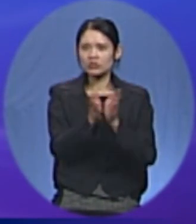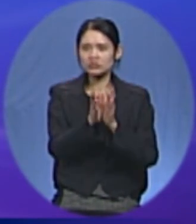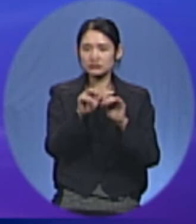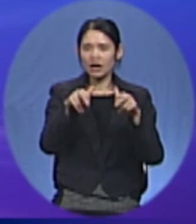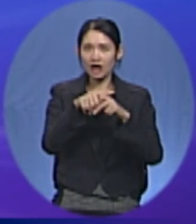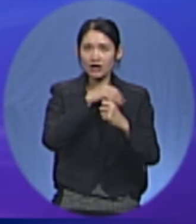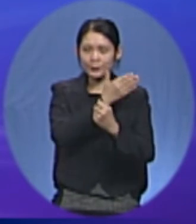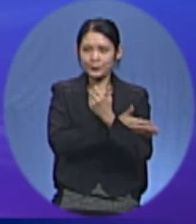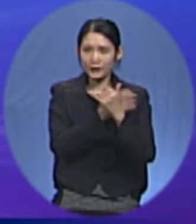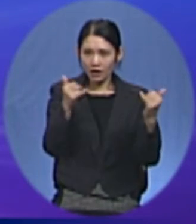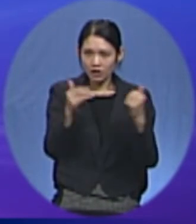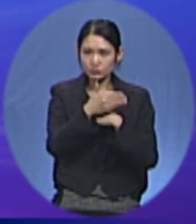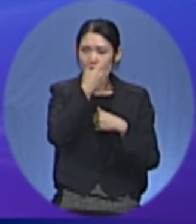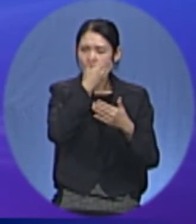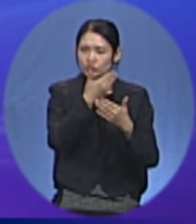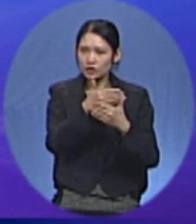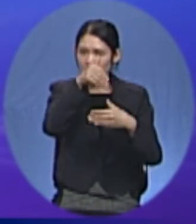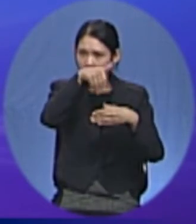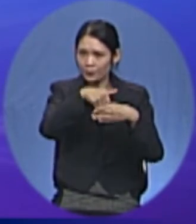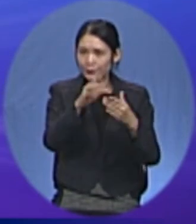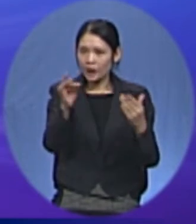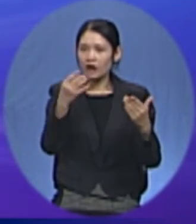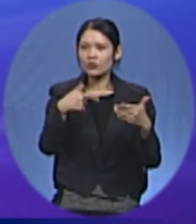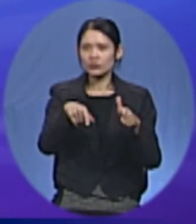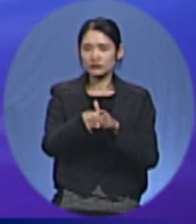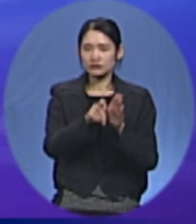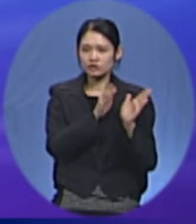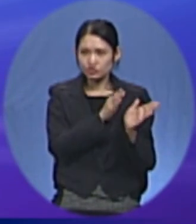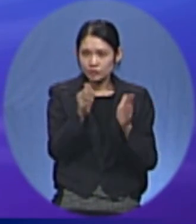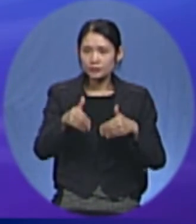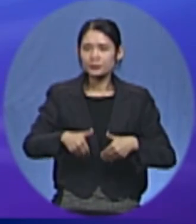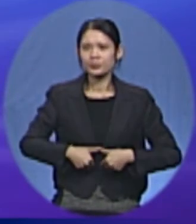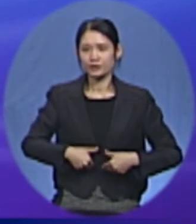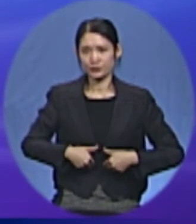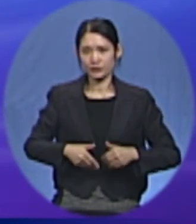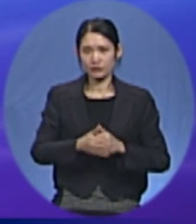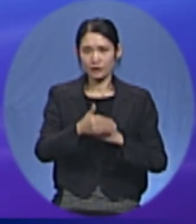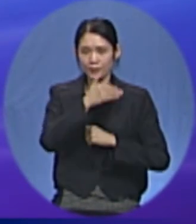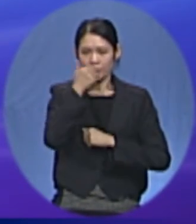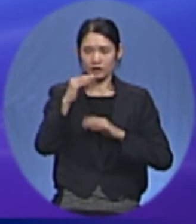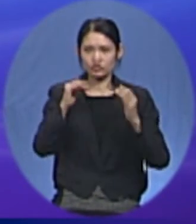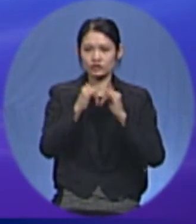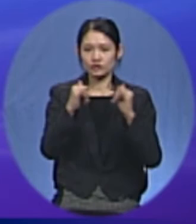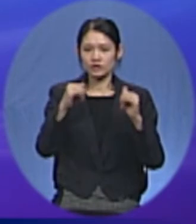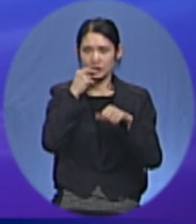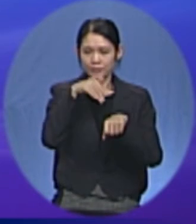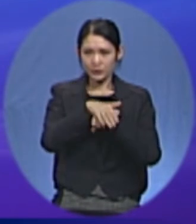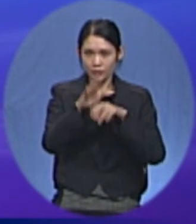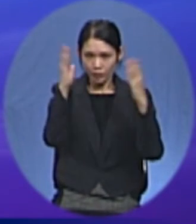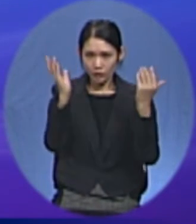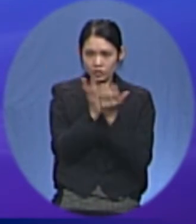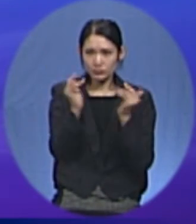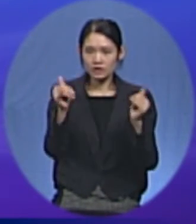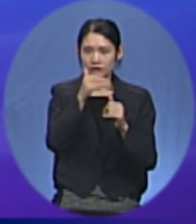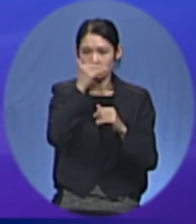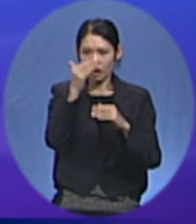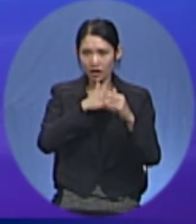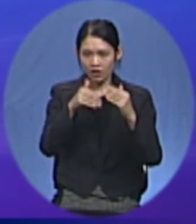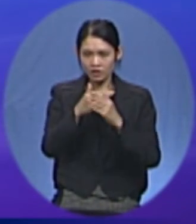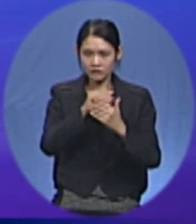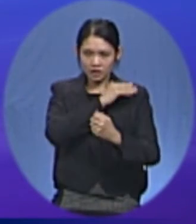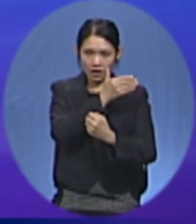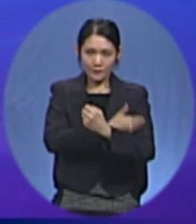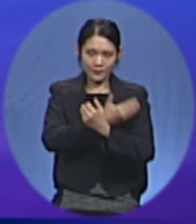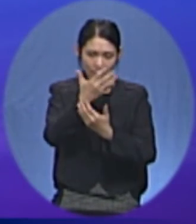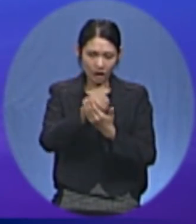유권자들이 이 소중한 한 표를 행사할 수 있도록 준비를 해야 합니다. 올바른 민주사회는 모든 국민이 정당하게